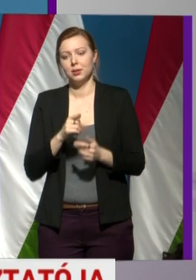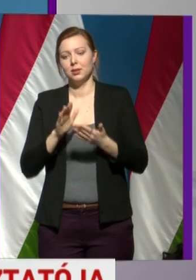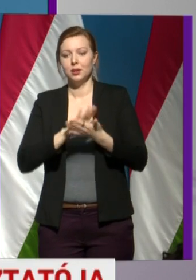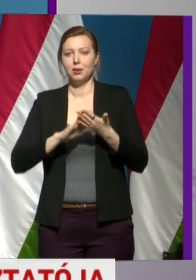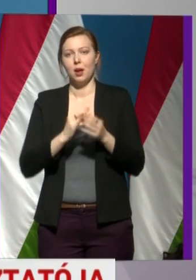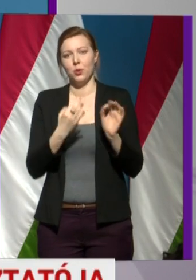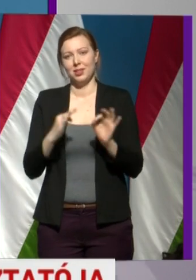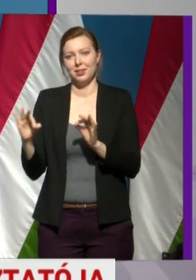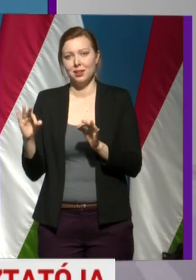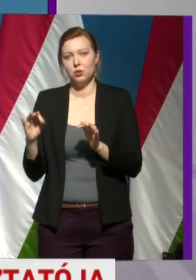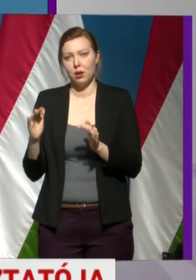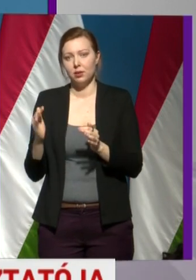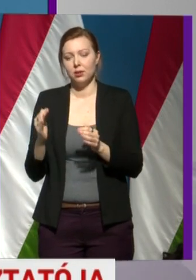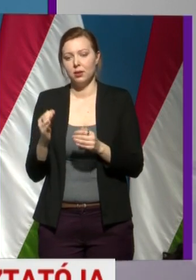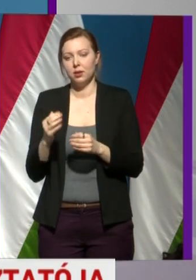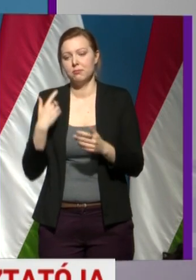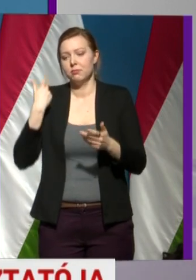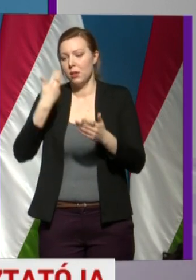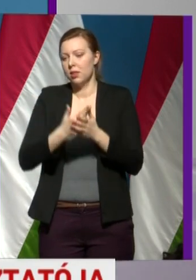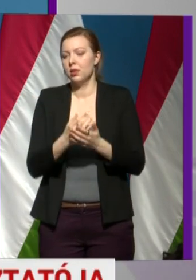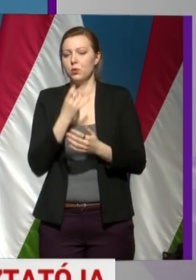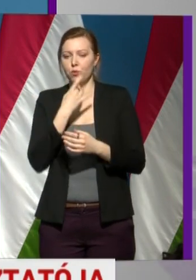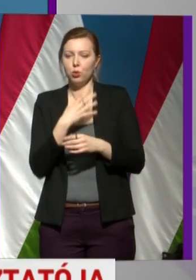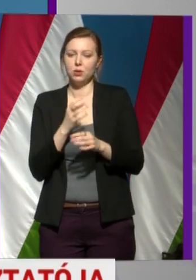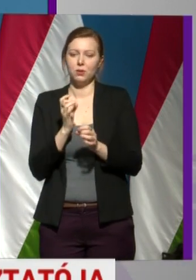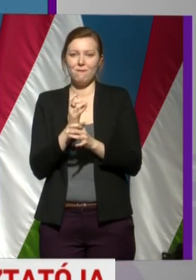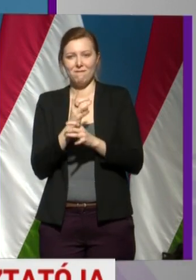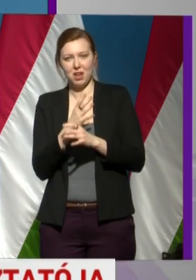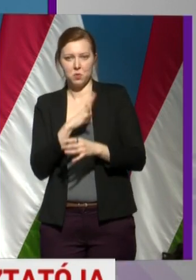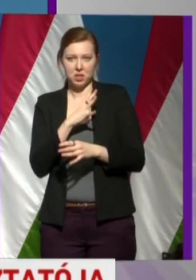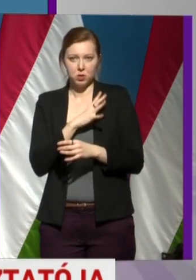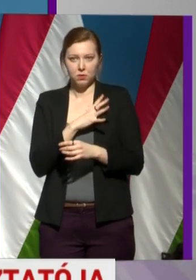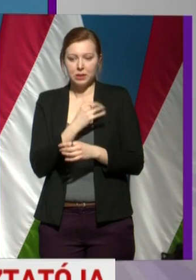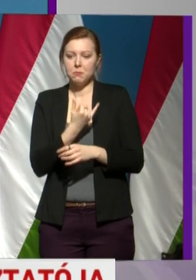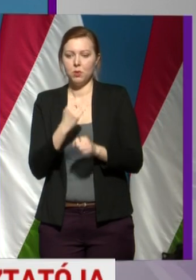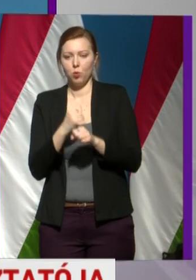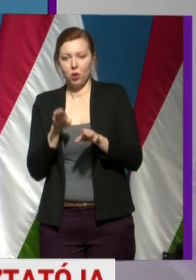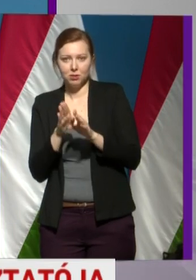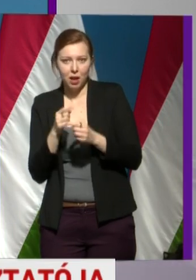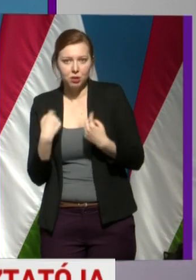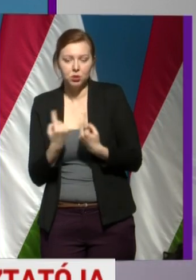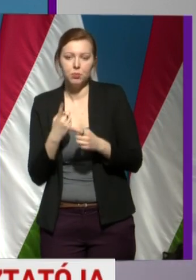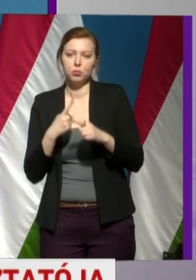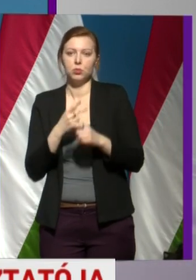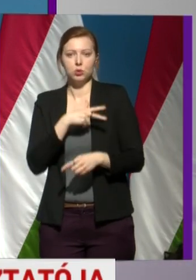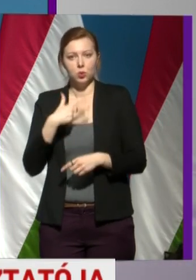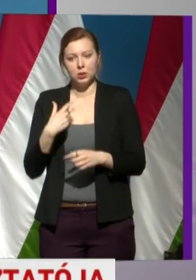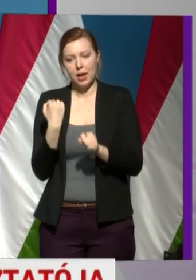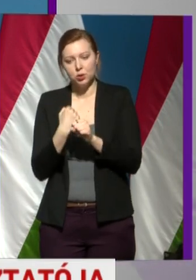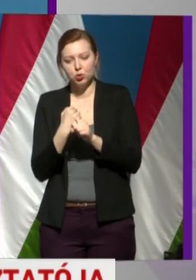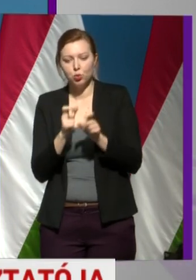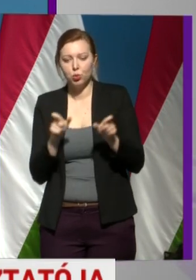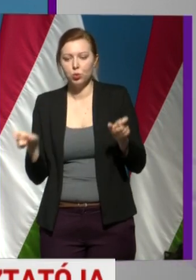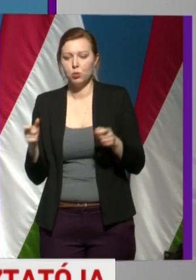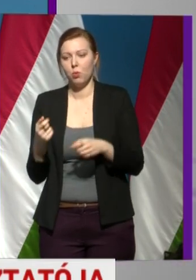jellegű intézkedések során eddig is a fokozott fertőzés veszélyre mind a munkatársai, mind pedig a szociális dolgozók